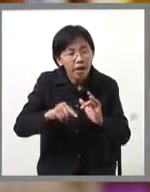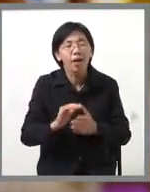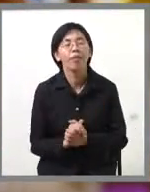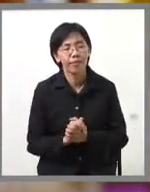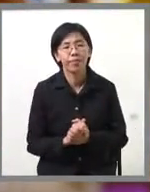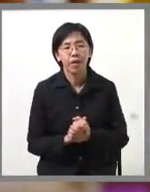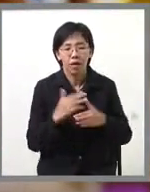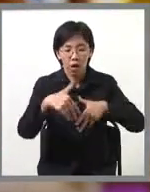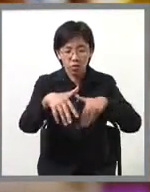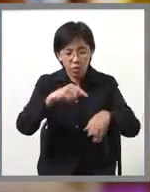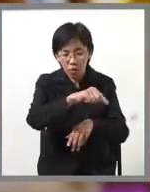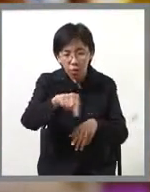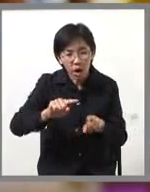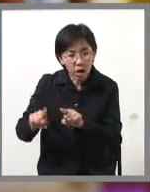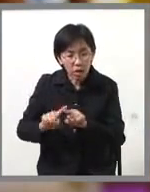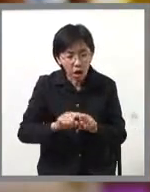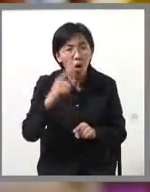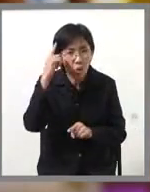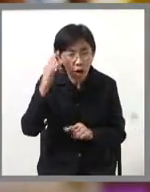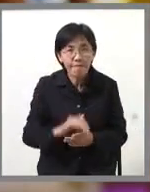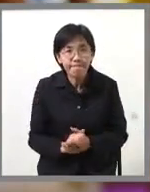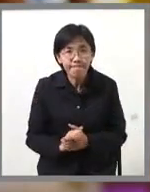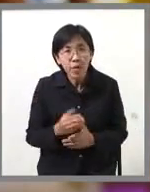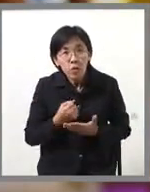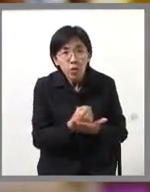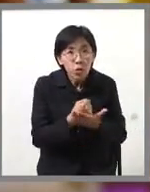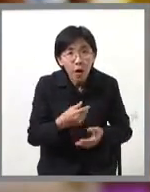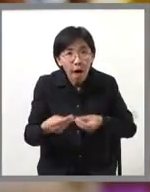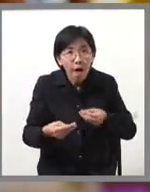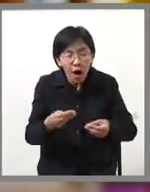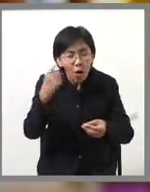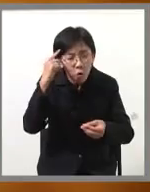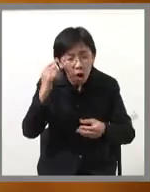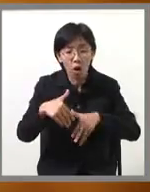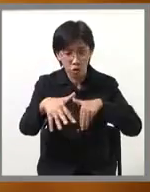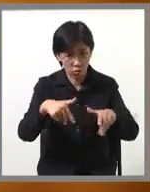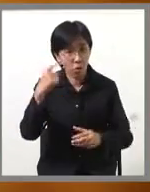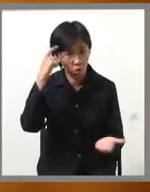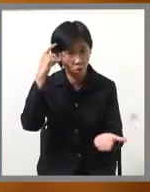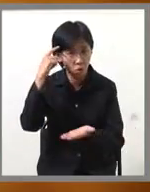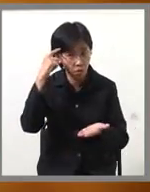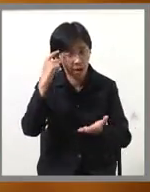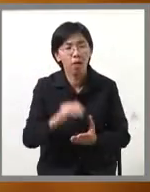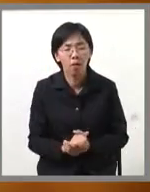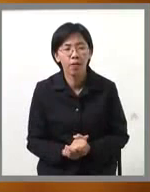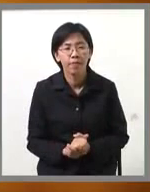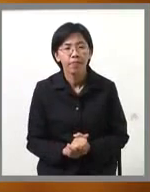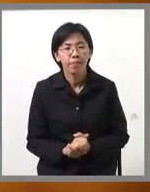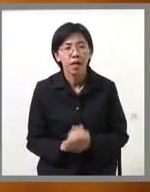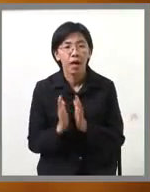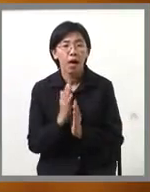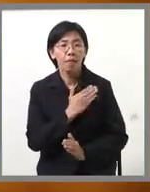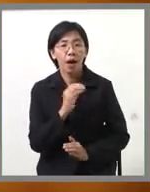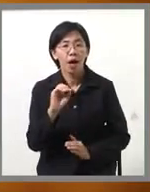ได้รับรู้ได้เข้าใจในเรื่องของการให ้ ป ั จจุบันเป็นยังไงบ้างคะชาวบ้านรับรู้เรื่องนี้ จากที่ปฏิปทาที่ได้รับจาก